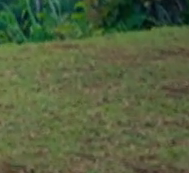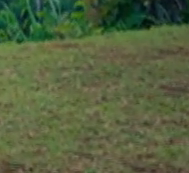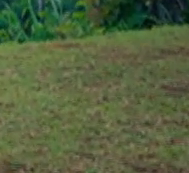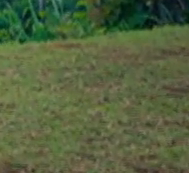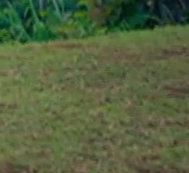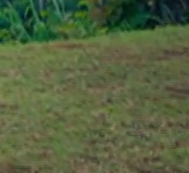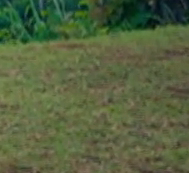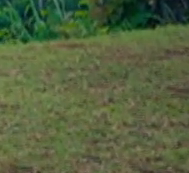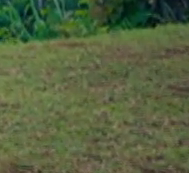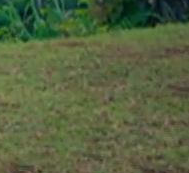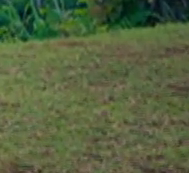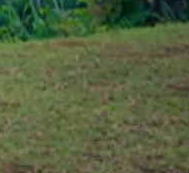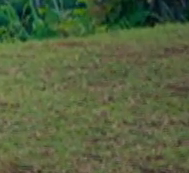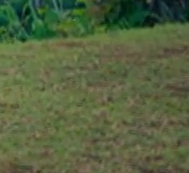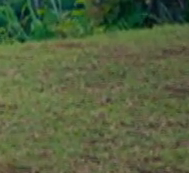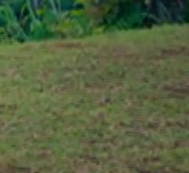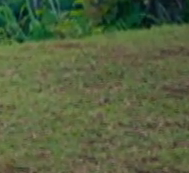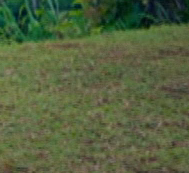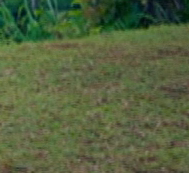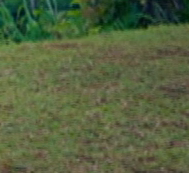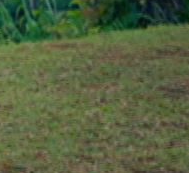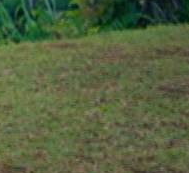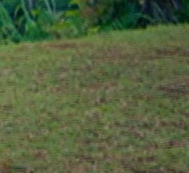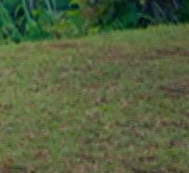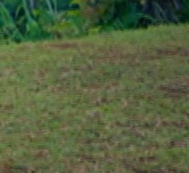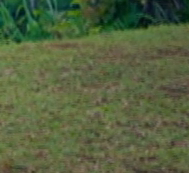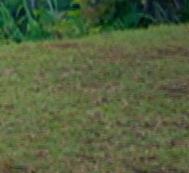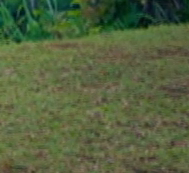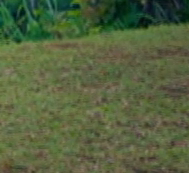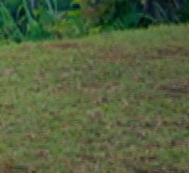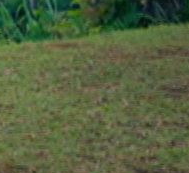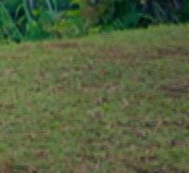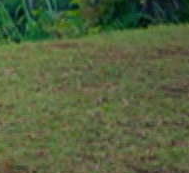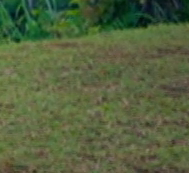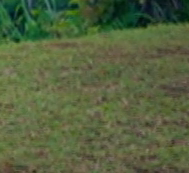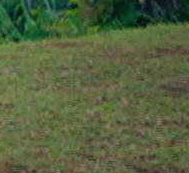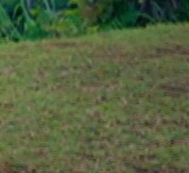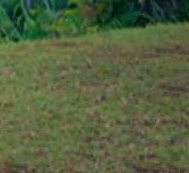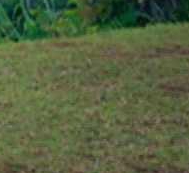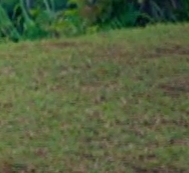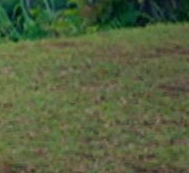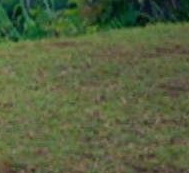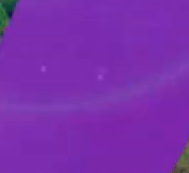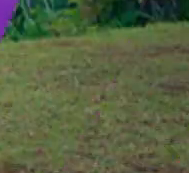MX3 help us to keep the love burning. As we prepare to say, we do!